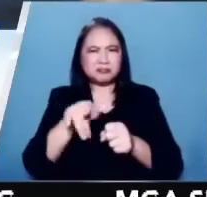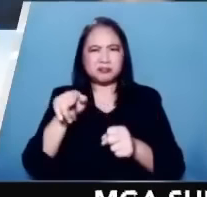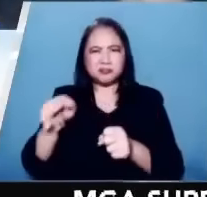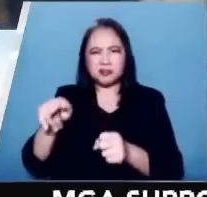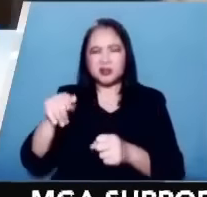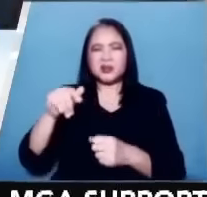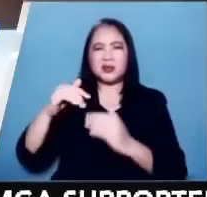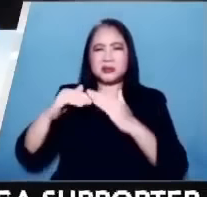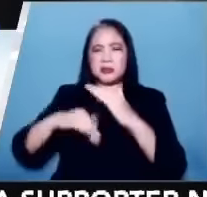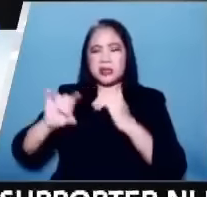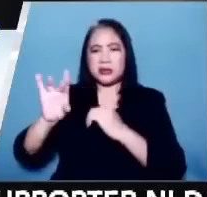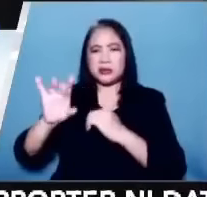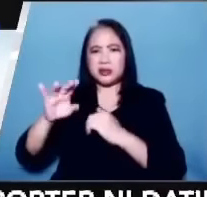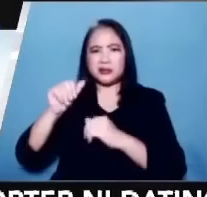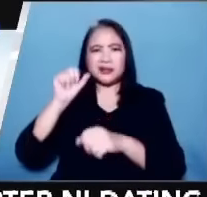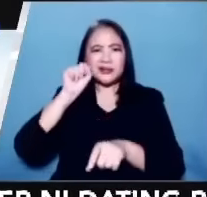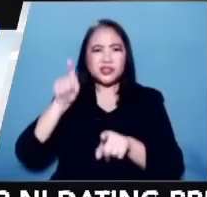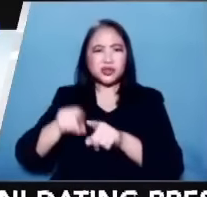kapatid sa